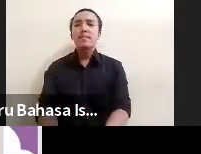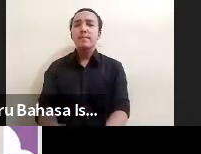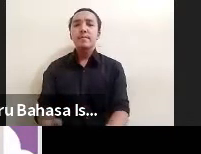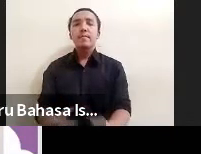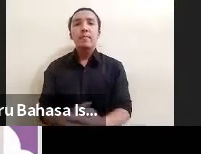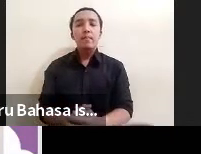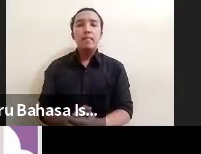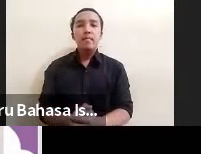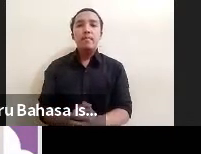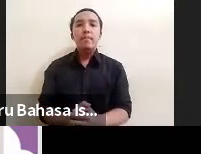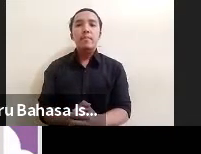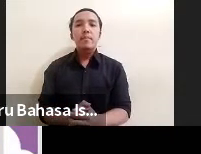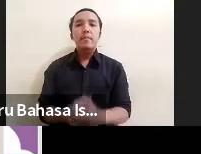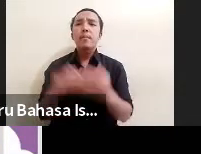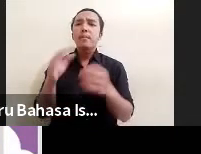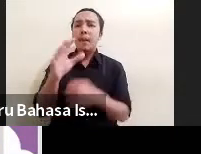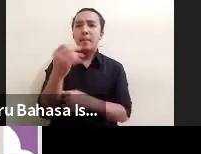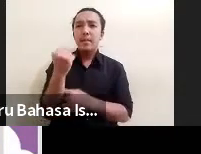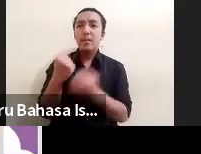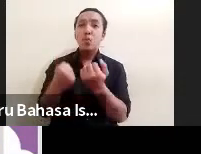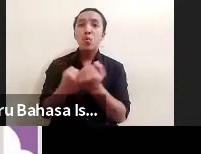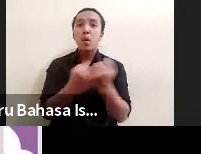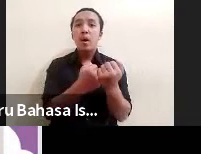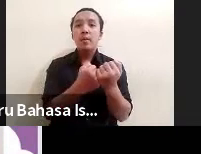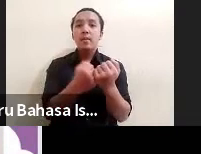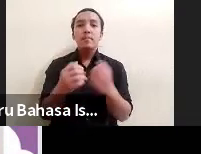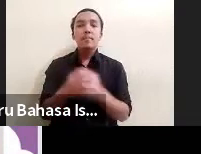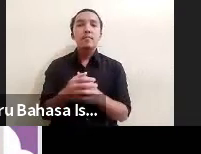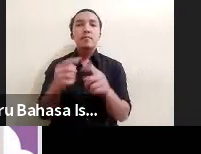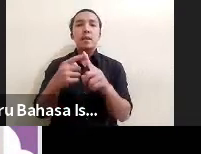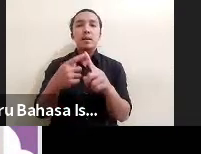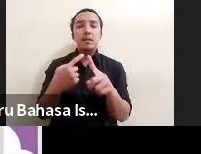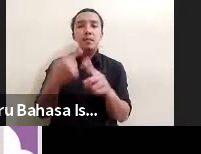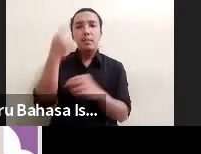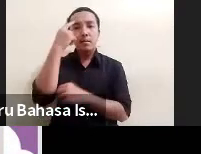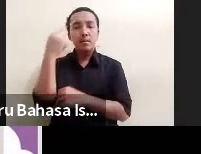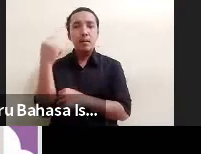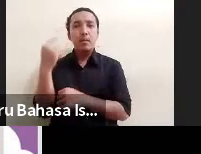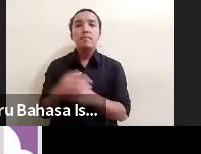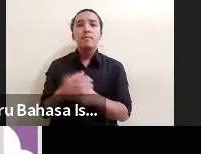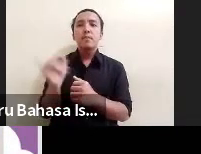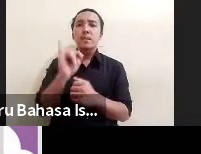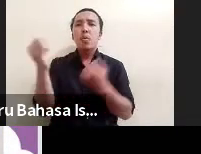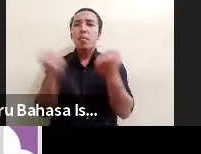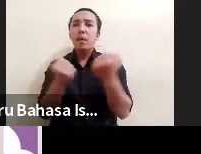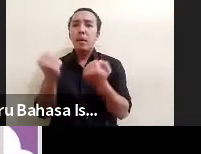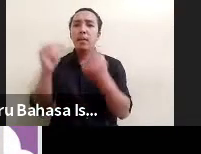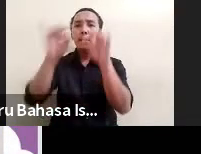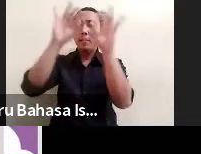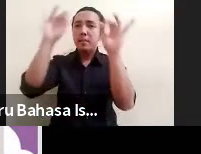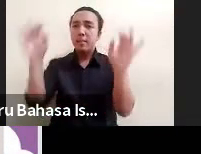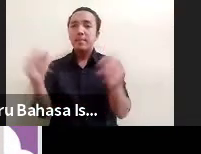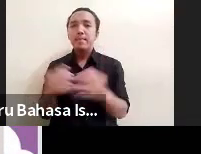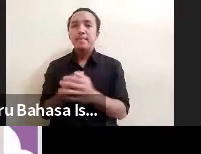pemerintah berupa transportasi, mobil operasional. Akhirnya juga kami dukung, Pak. Jadi PBD Situbondo, kami beri